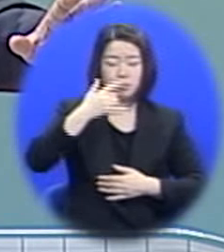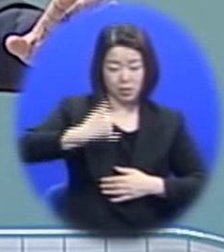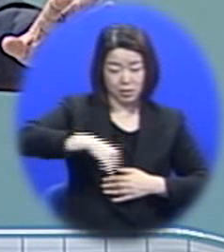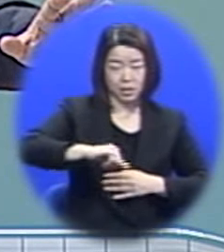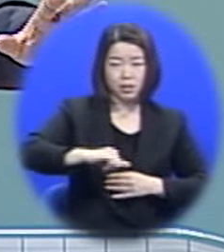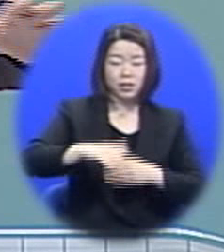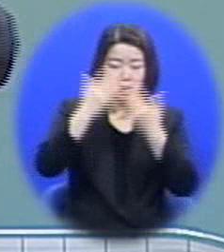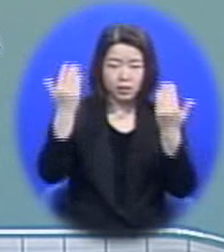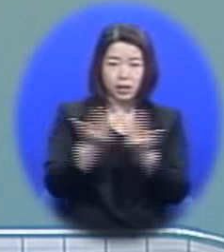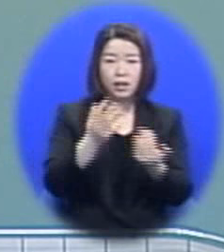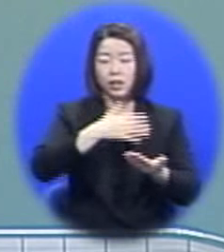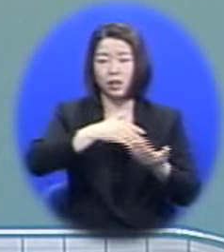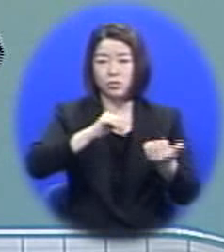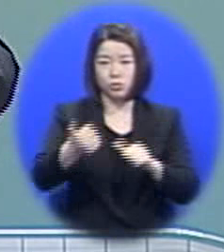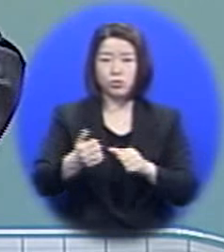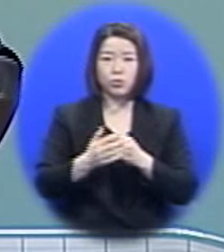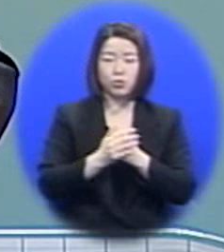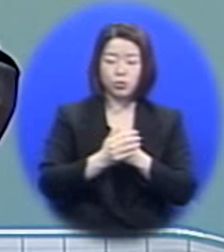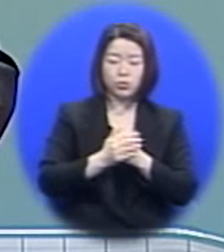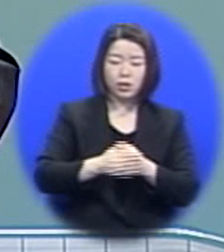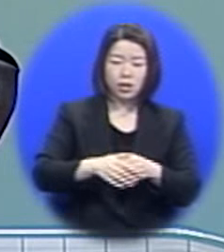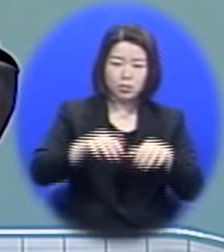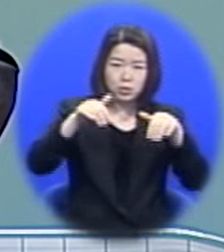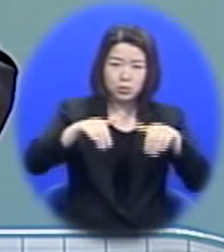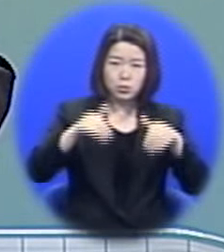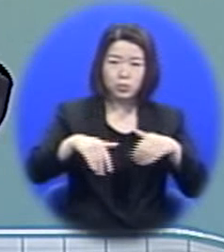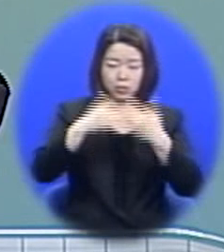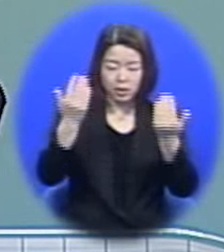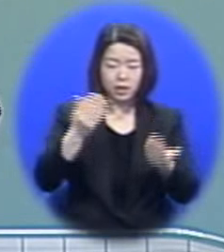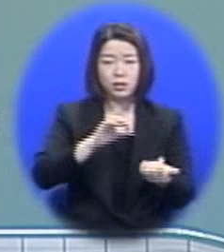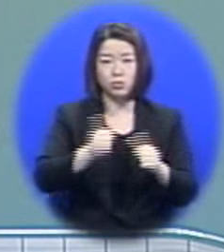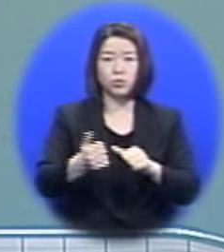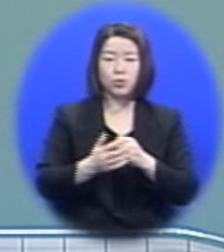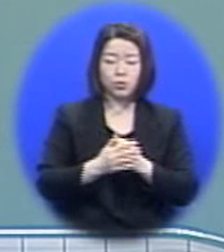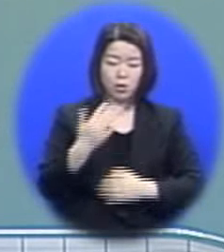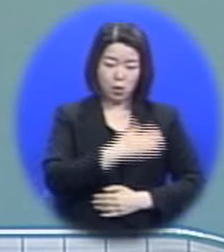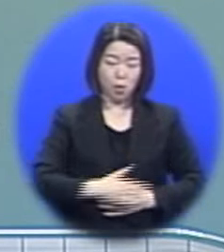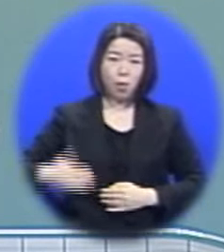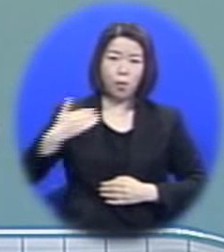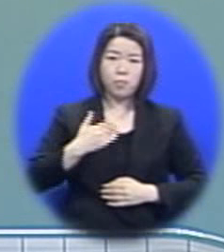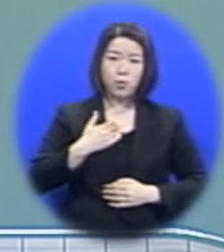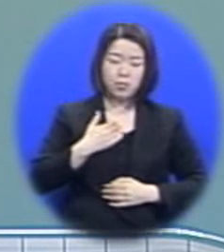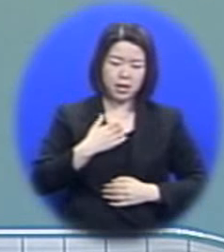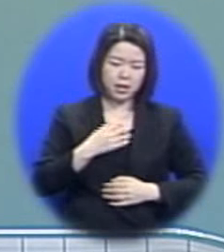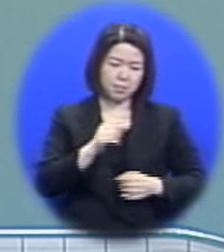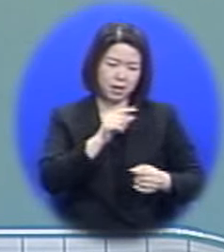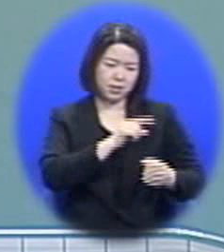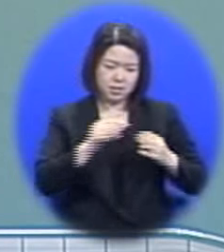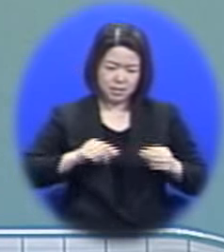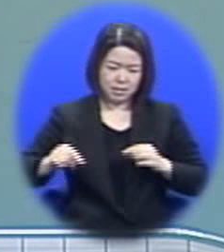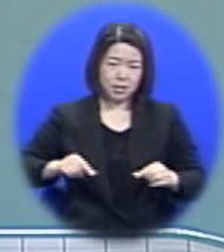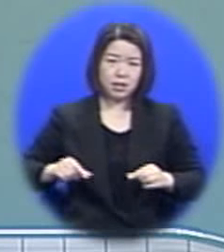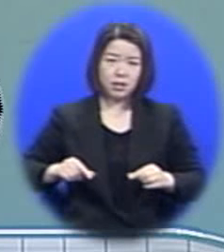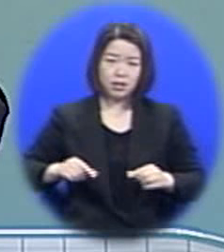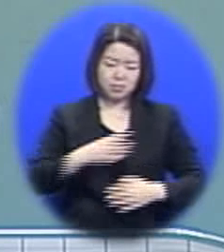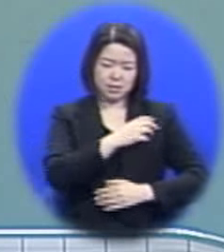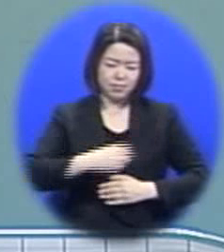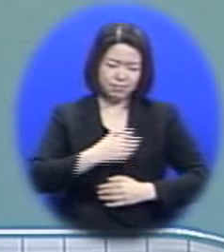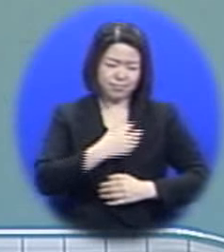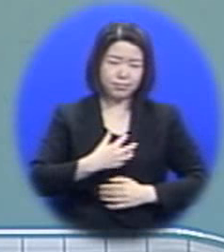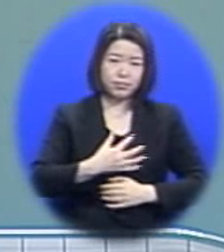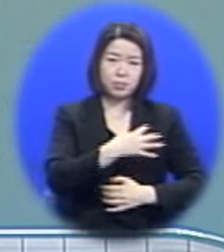죽고 온 몸에 악창이 나서 벽돌 가지고서 몸을 긁어야 되는이 비참한